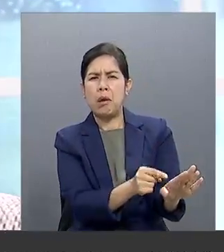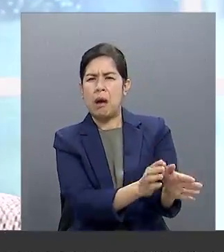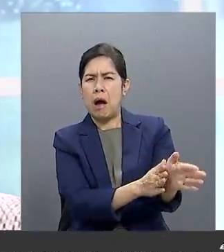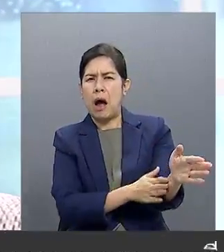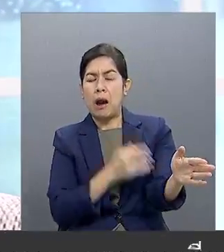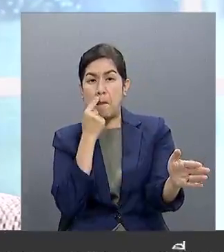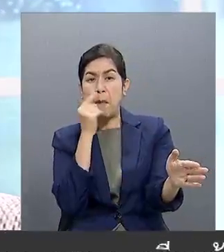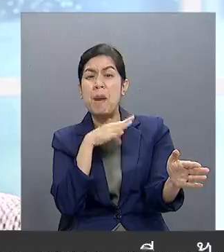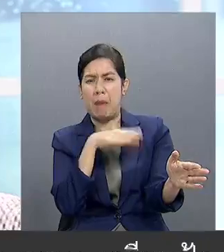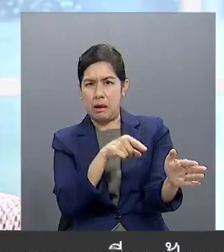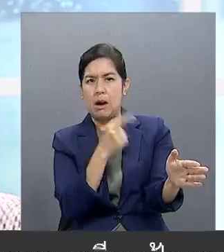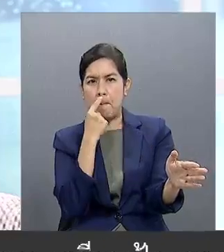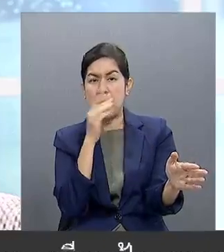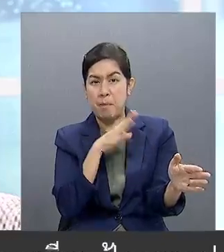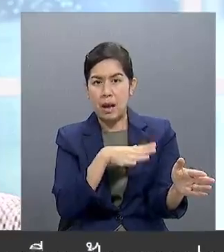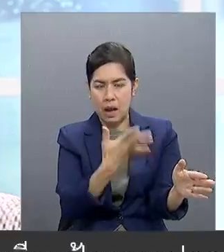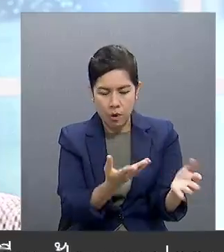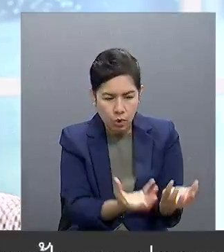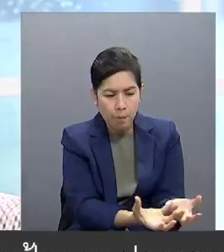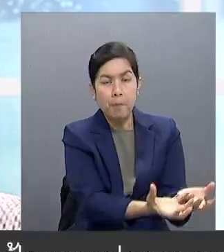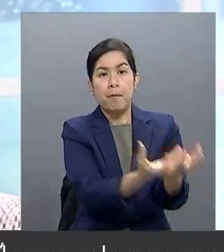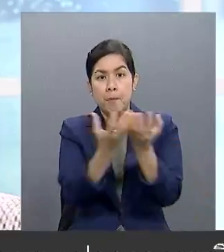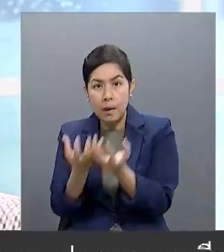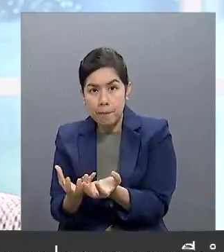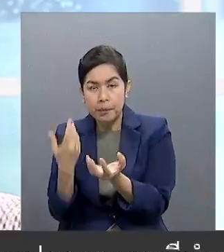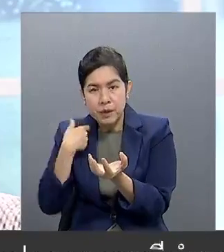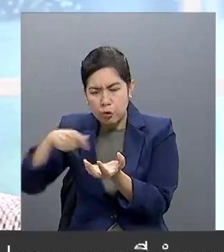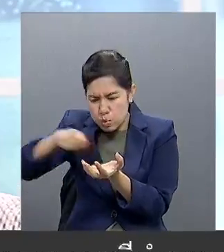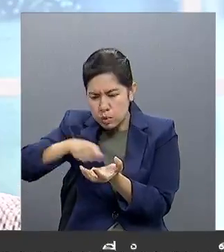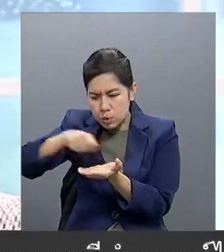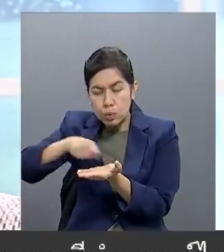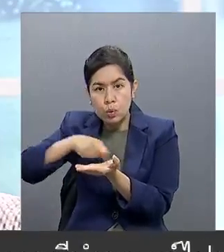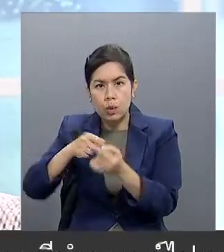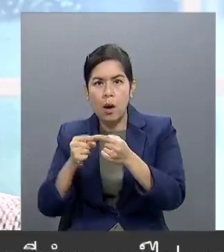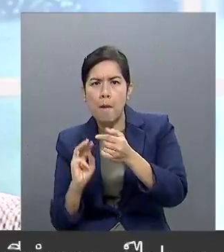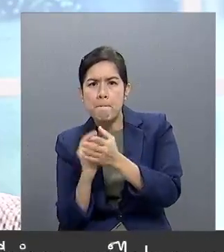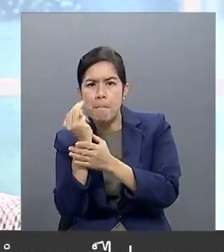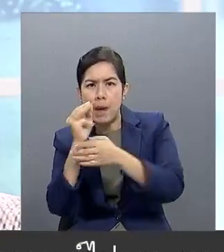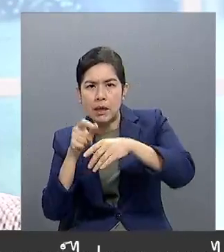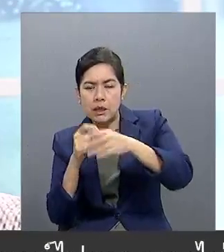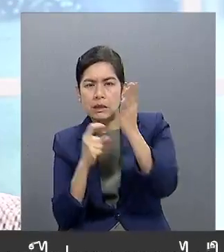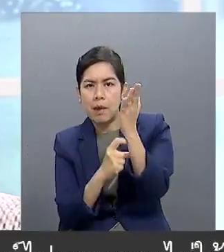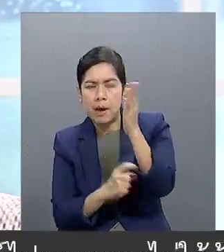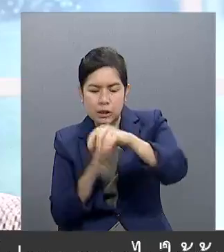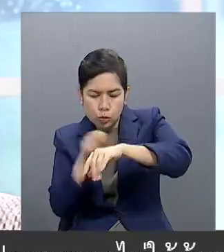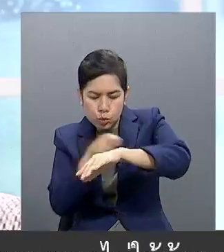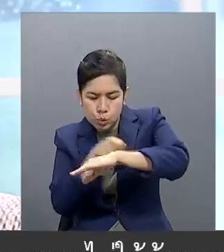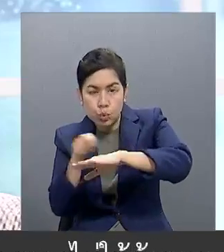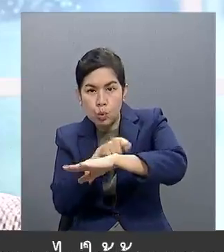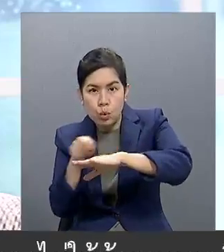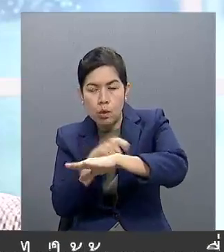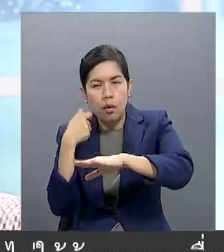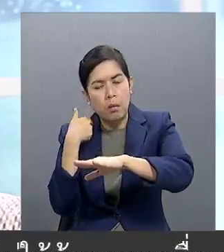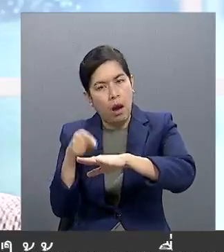แล้วขูดแล้วมันจะเหมือนจะได้เนื้อในของไม้ มันจะเหนียวเหรอ ใช่มันจะเหนียวด้วยแล้วก็ที่สำคัญคือพวกแบบแมลงอ่ะมัน